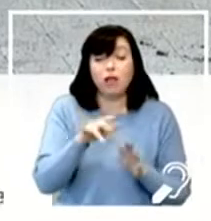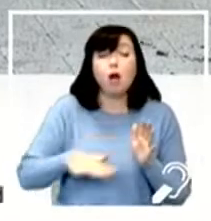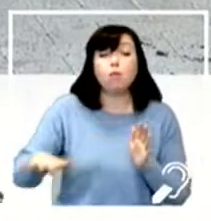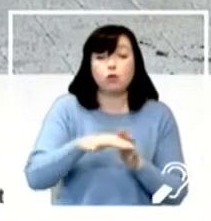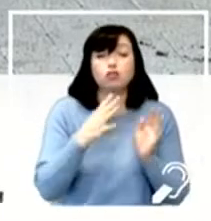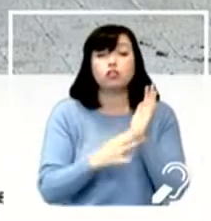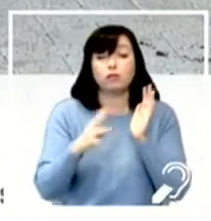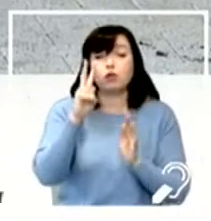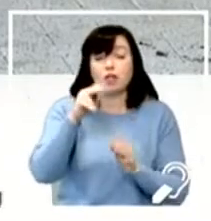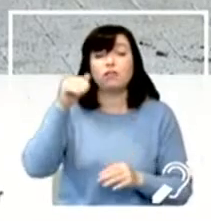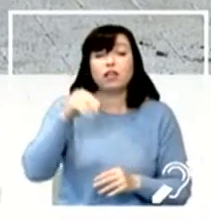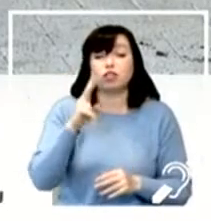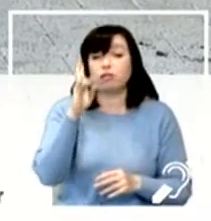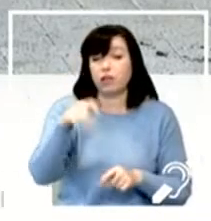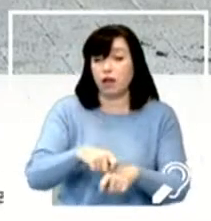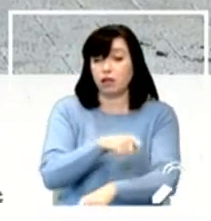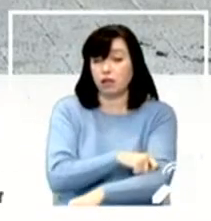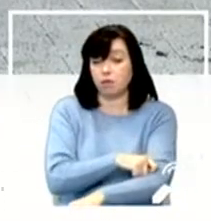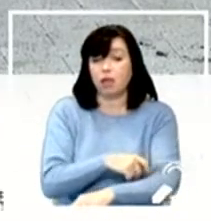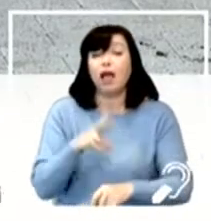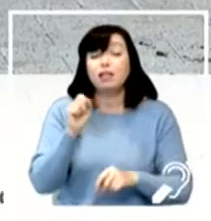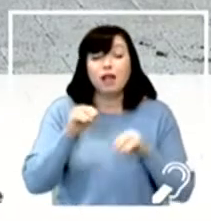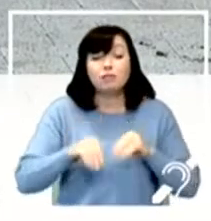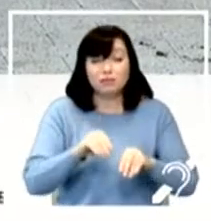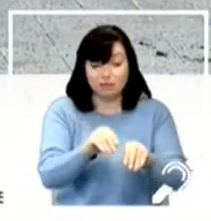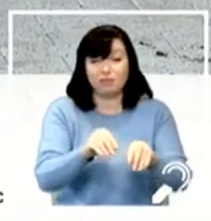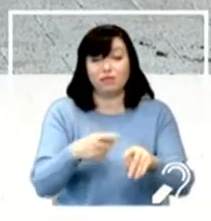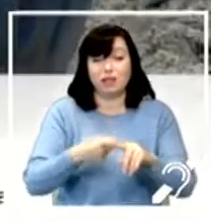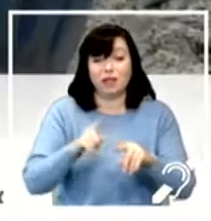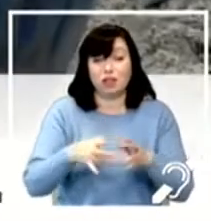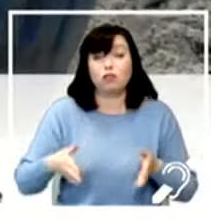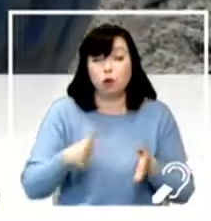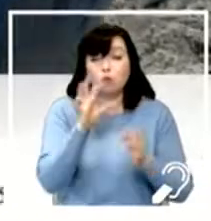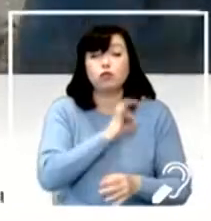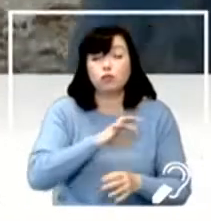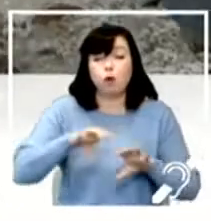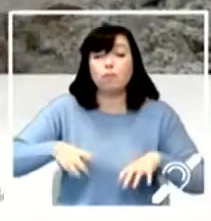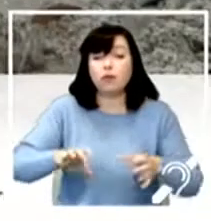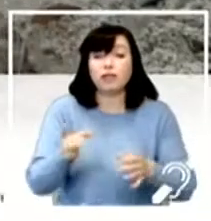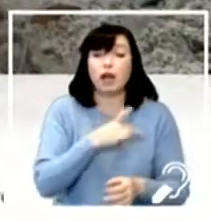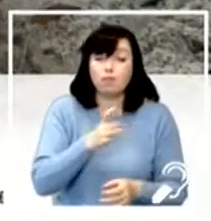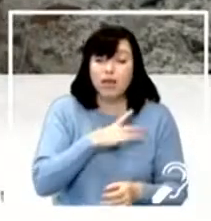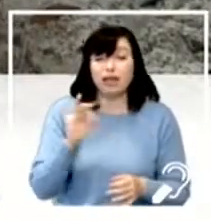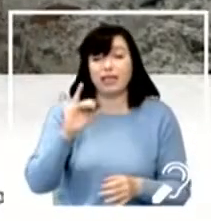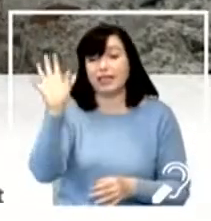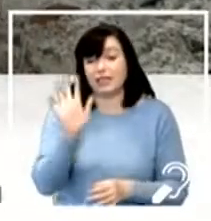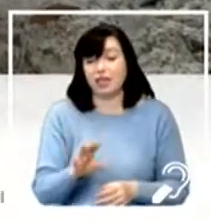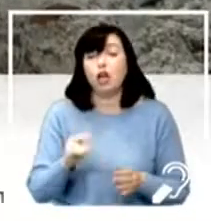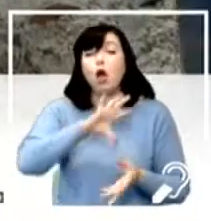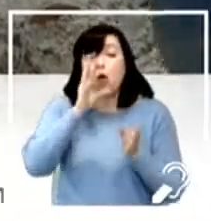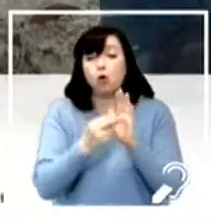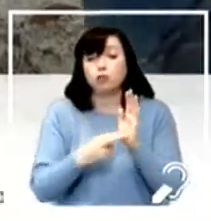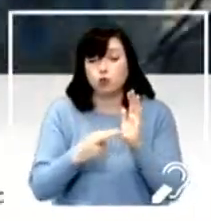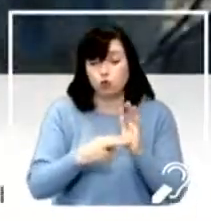suprafață de 92.000 de metri pătrați. La amenajarea zonelor pietonale va fi folosit pavaj alb și gri. Valoarea proiectului este